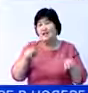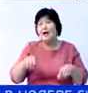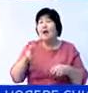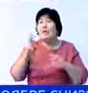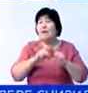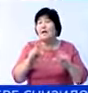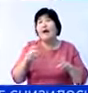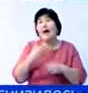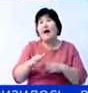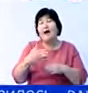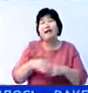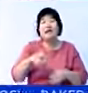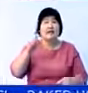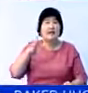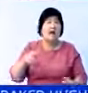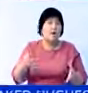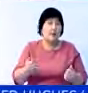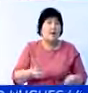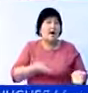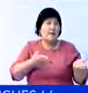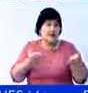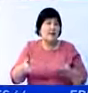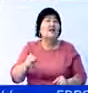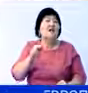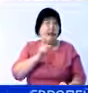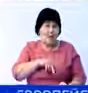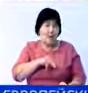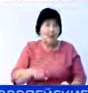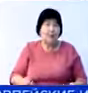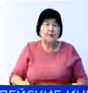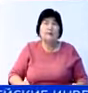предприятий. Отдельные маркетологи получили приглашение на работу.